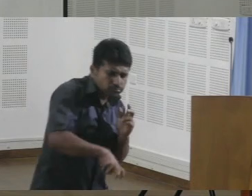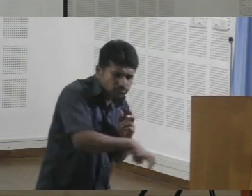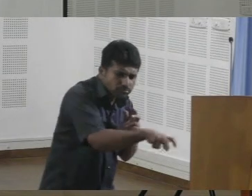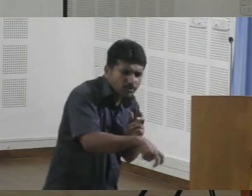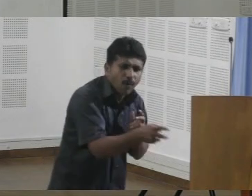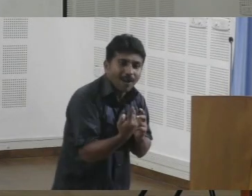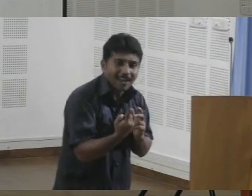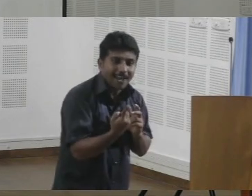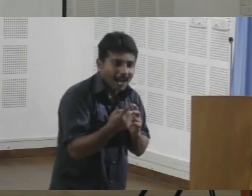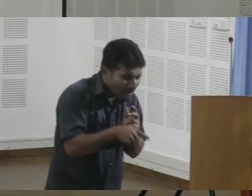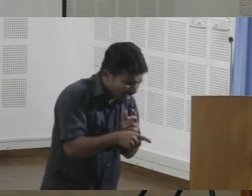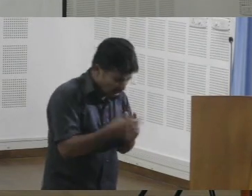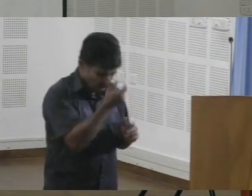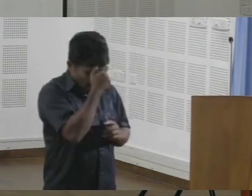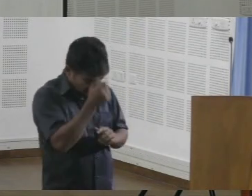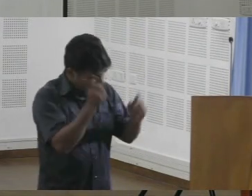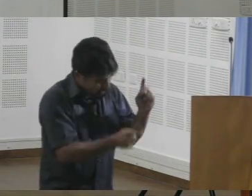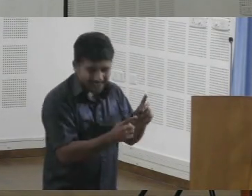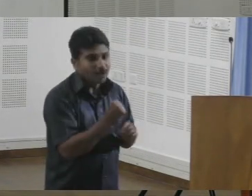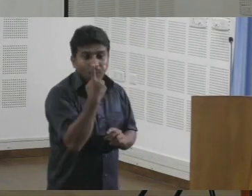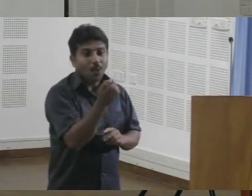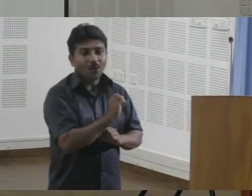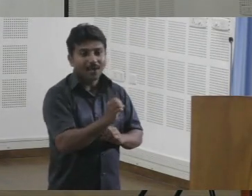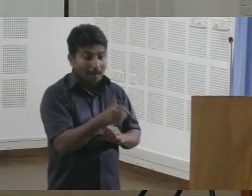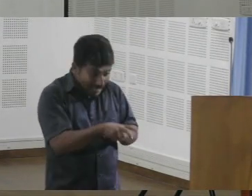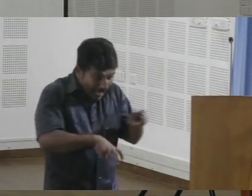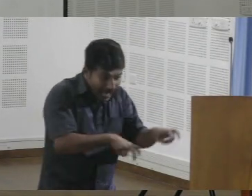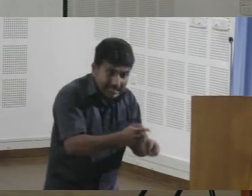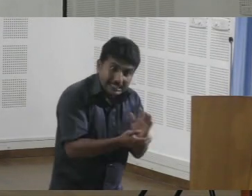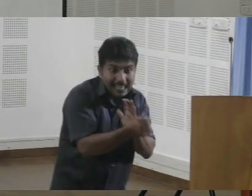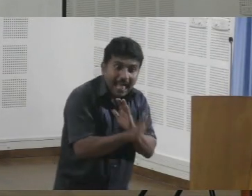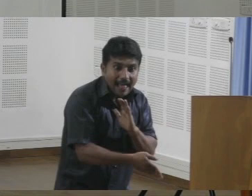പകരം അതുപയോഗിച്ച് ഞാൻ സ്പോർട്സ് സ്കിൽസ് എല്ലാം പഠിപ്പിച്ചു.